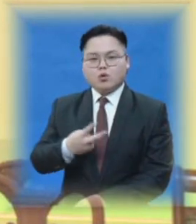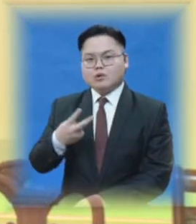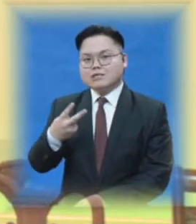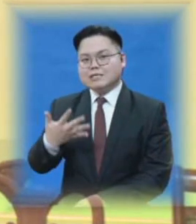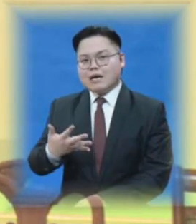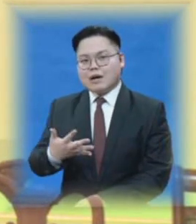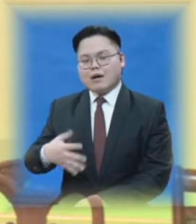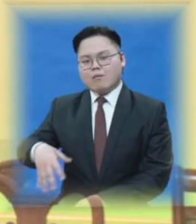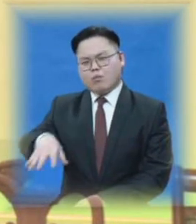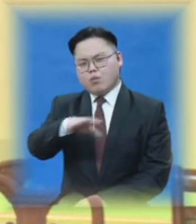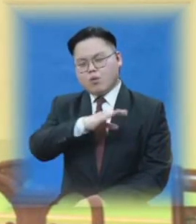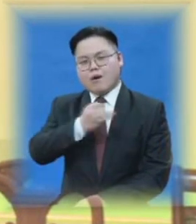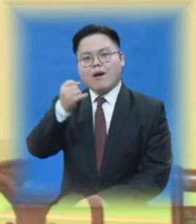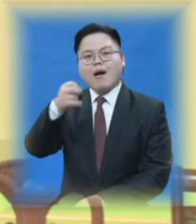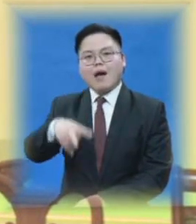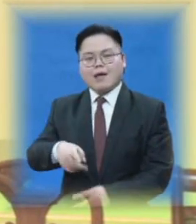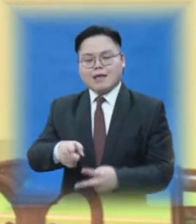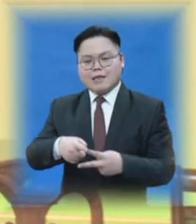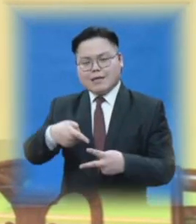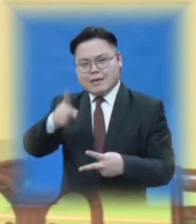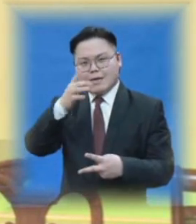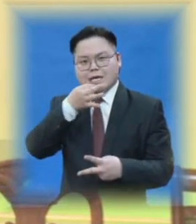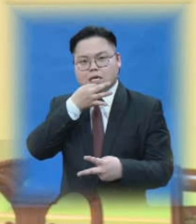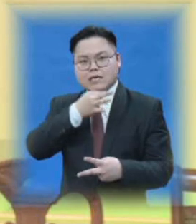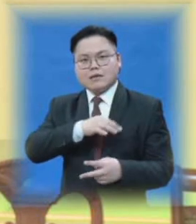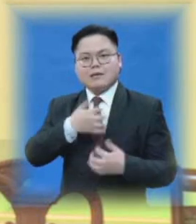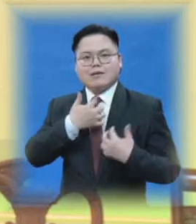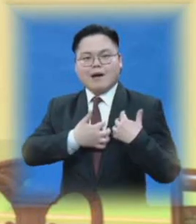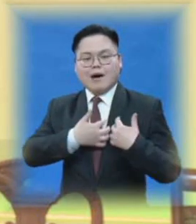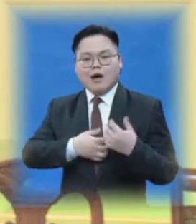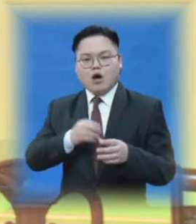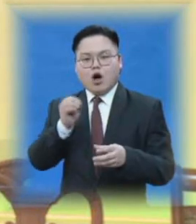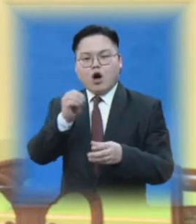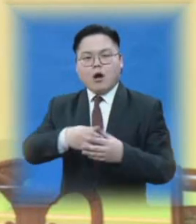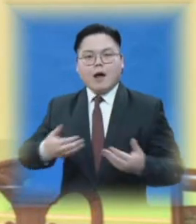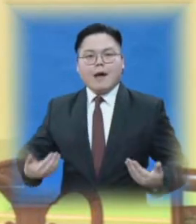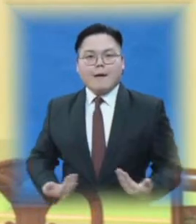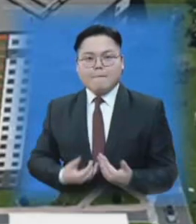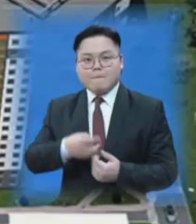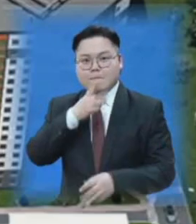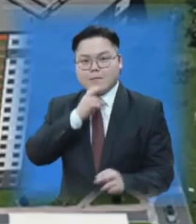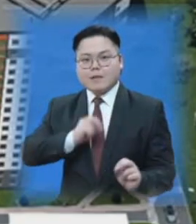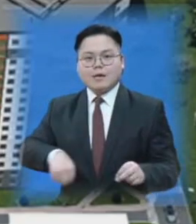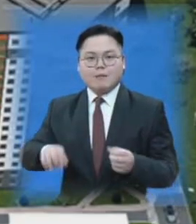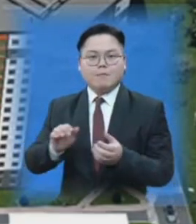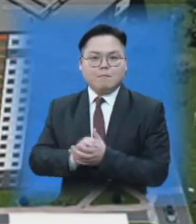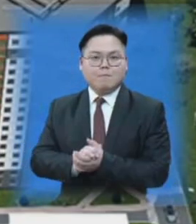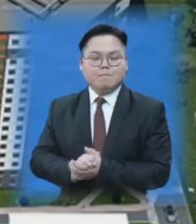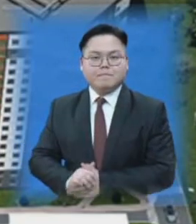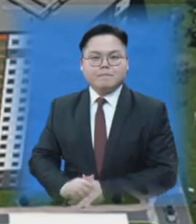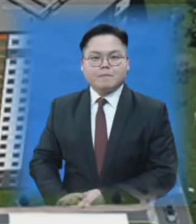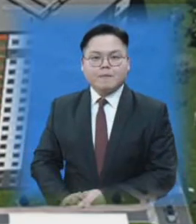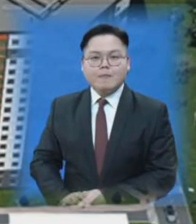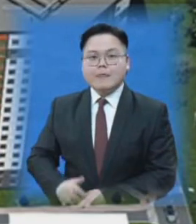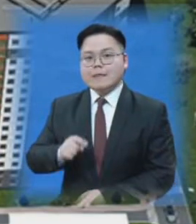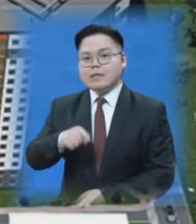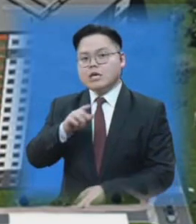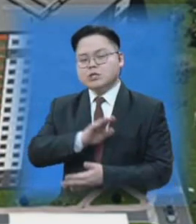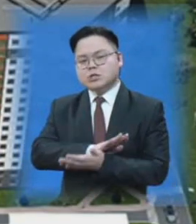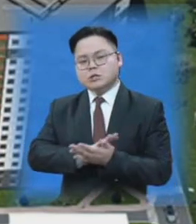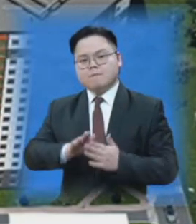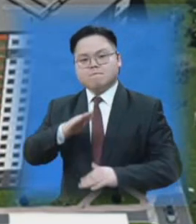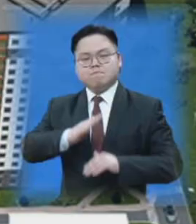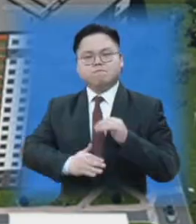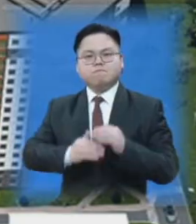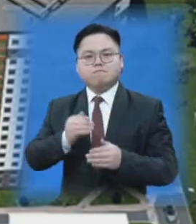бүх орсон сууцны оруулахаар гэрээгээ хэрэгэд өнөөдрийн шатнд явж байна. Энэхүү шинээр барилдаж байгаа орон сууцыг